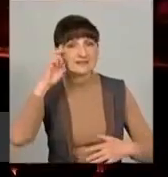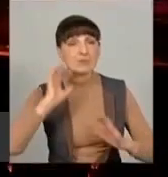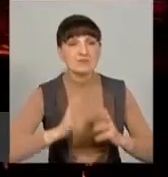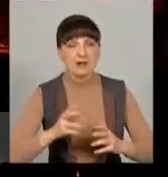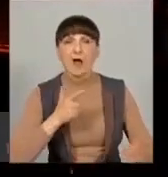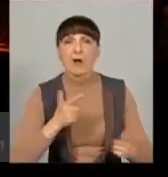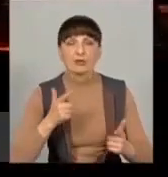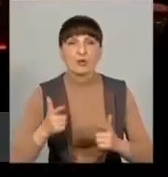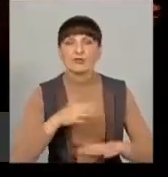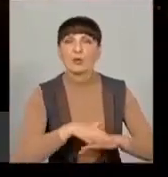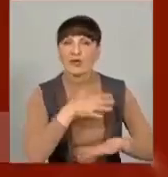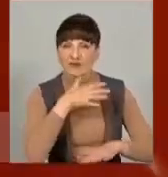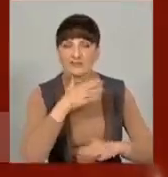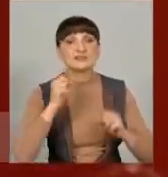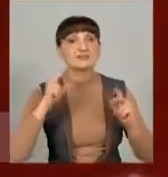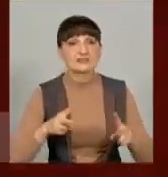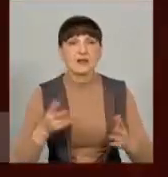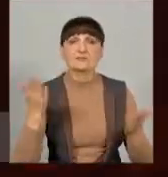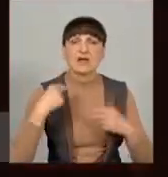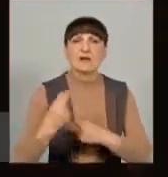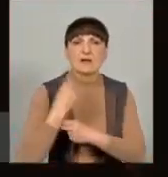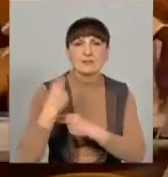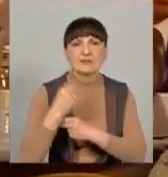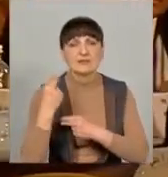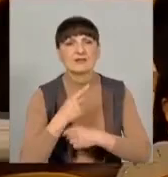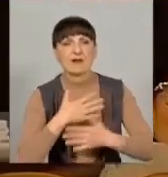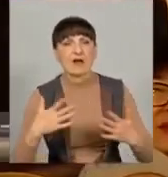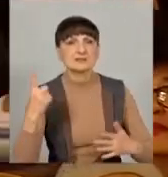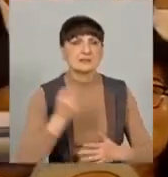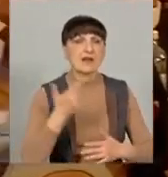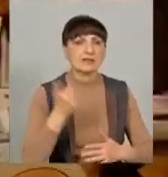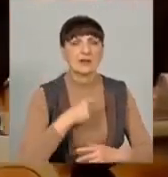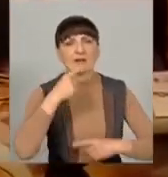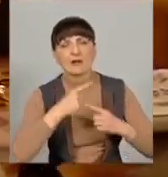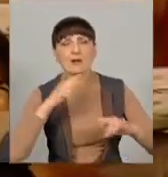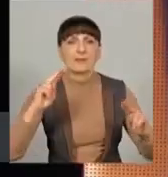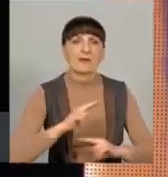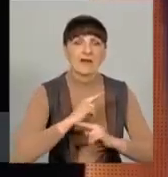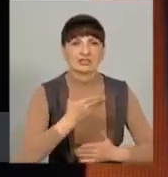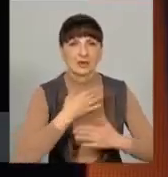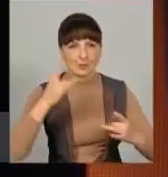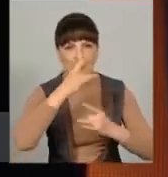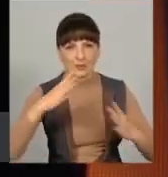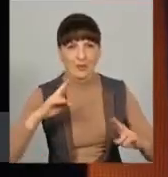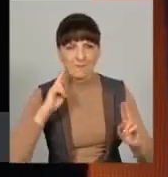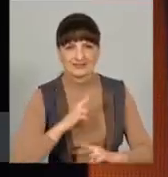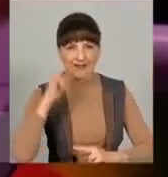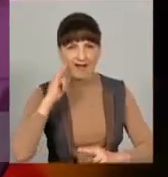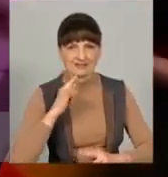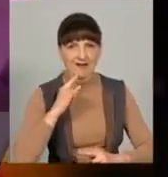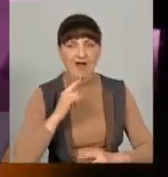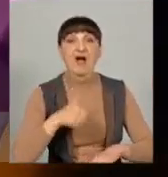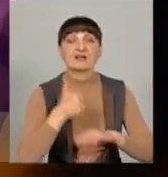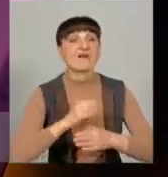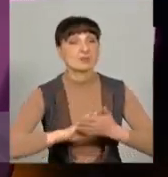готовились к нему месяцами. Специально нанимали репетиторов, неделями адаптировали аранжировки под наш культурный менталитет. Ведь главное